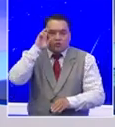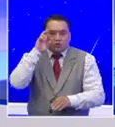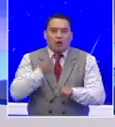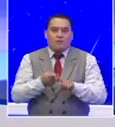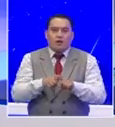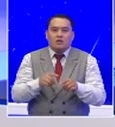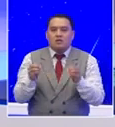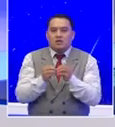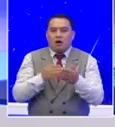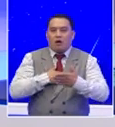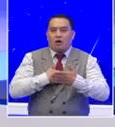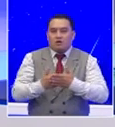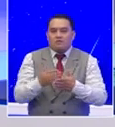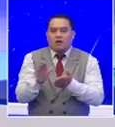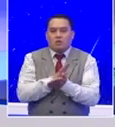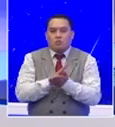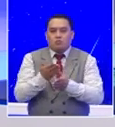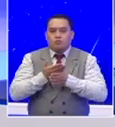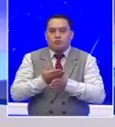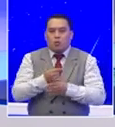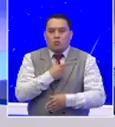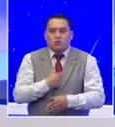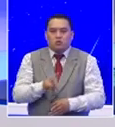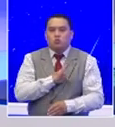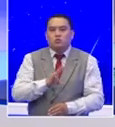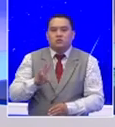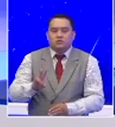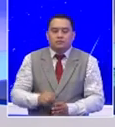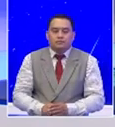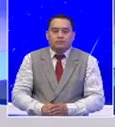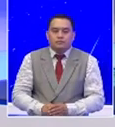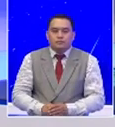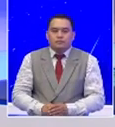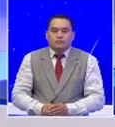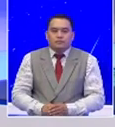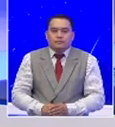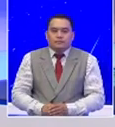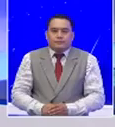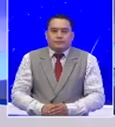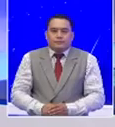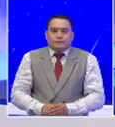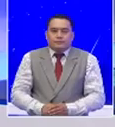Так, 10 самых активных волонтеров получили грамоту от имени Ельбаса Нурсултана Назарбаева.